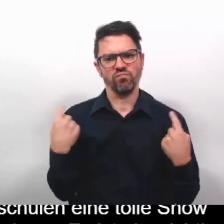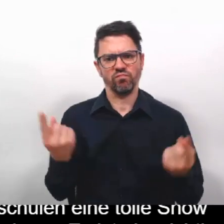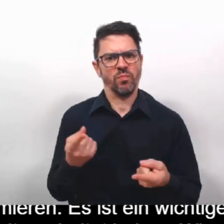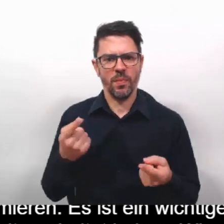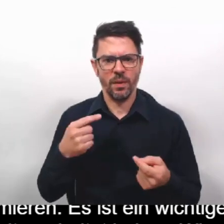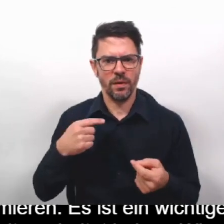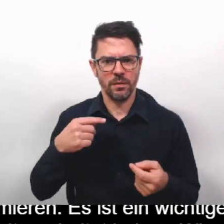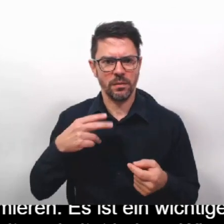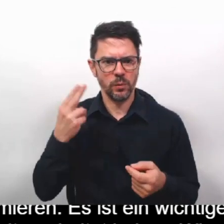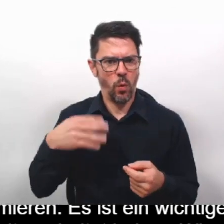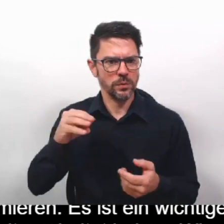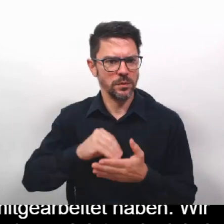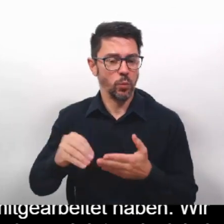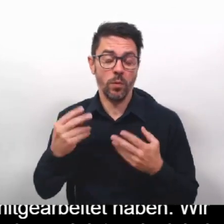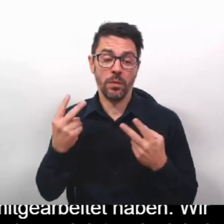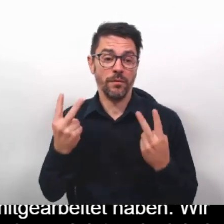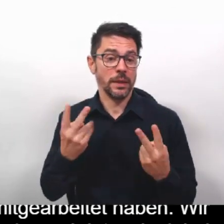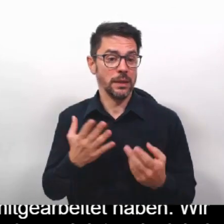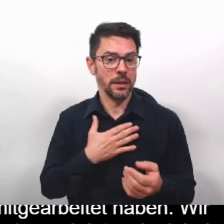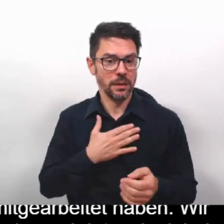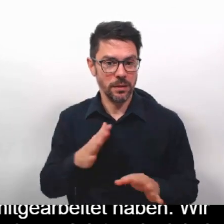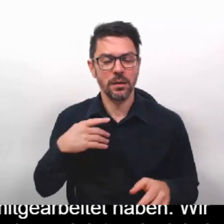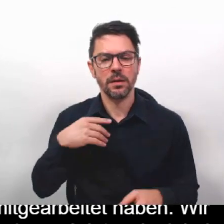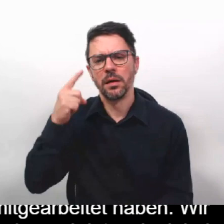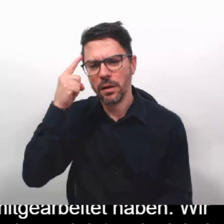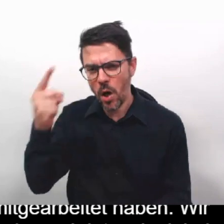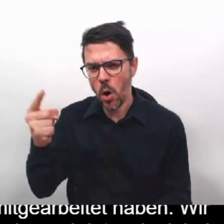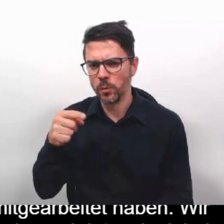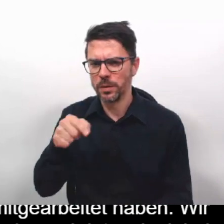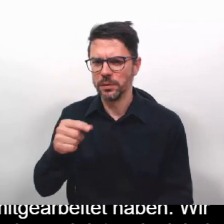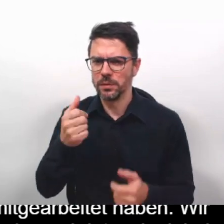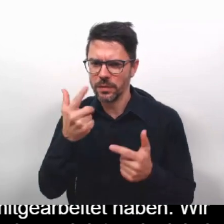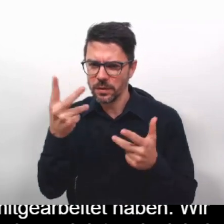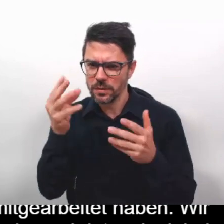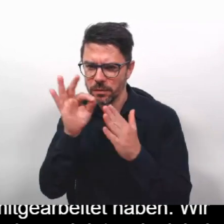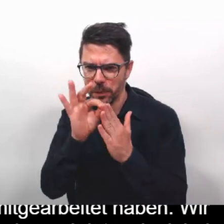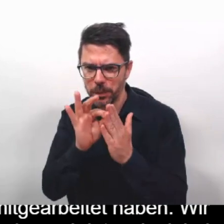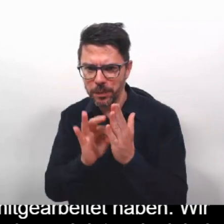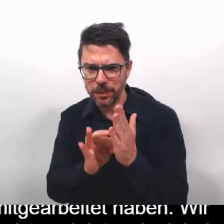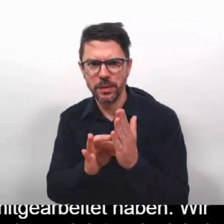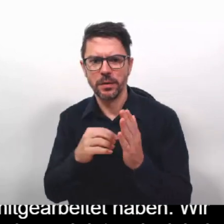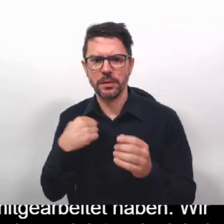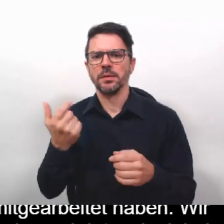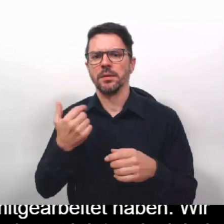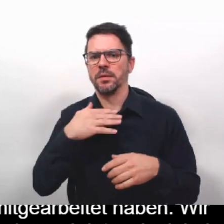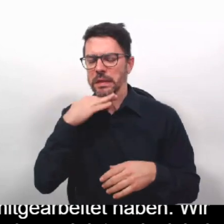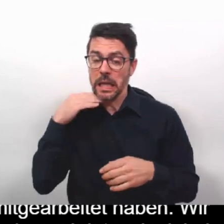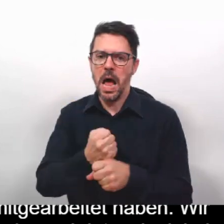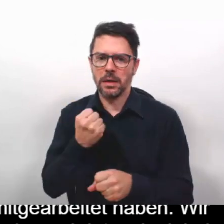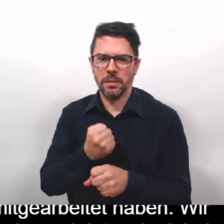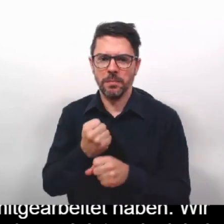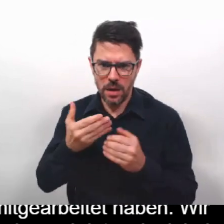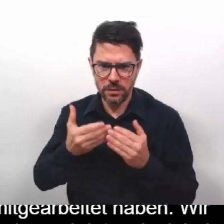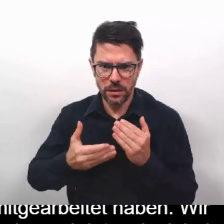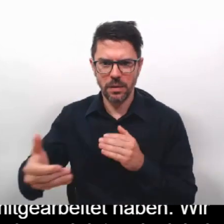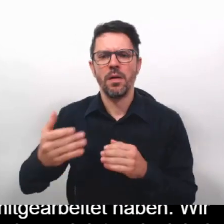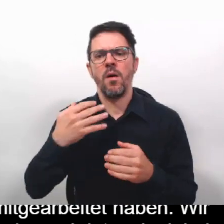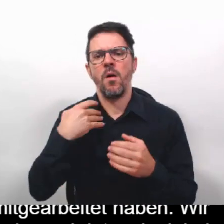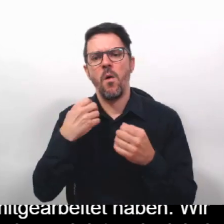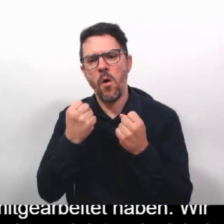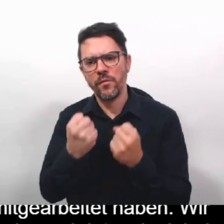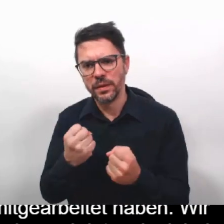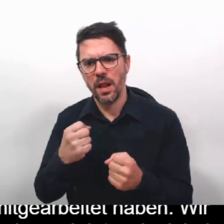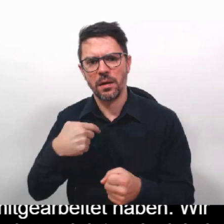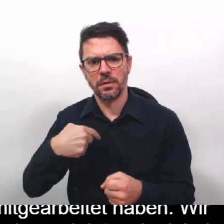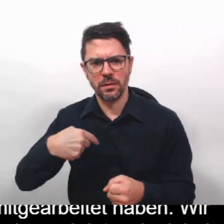dafür sind wir dankbar und wir sehen das auch als große Verpflichtung. Seit der letzten Hochschulrechtsnovelle aus dem Jahr 2006